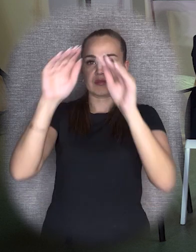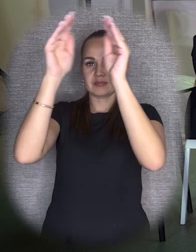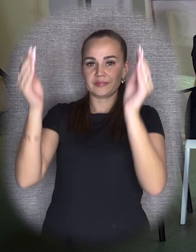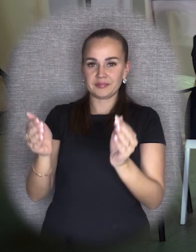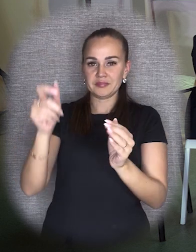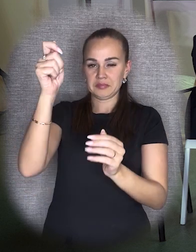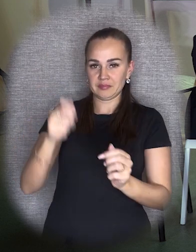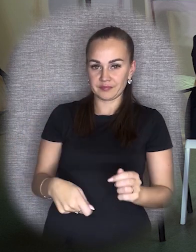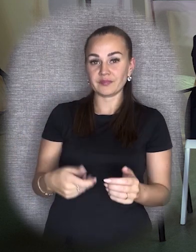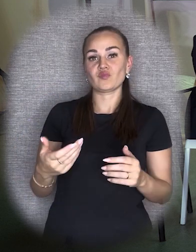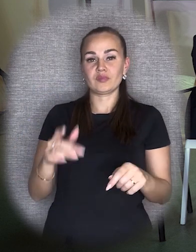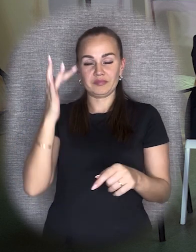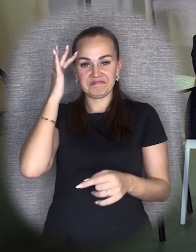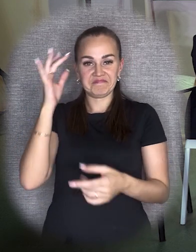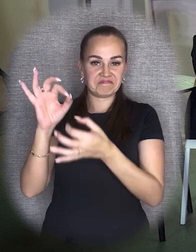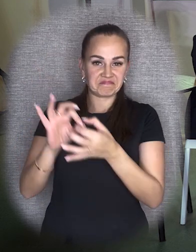видим проекционные системы.